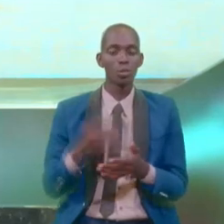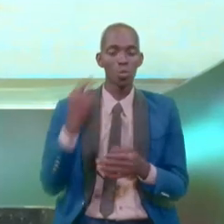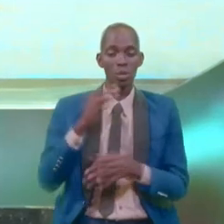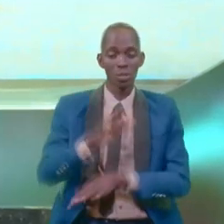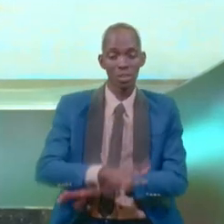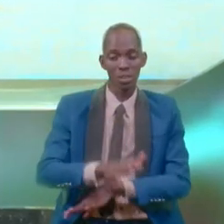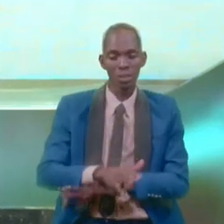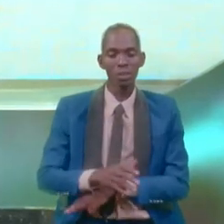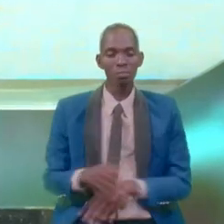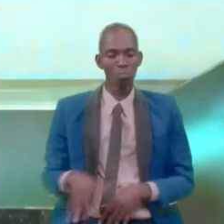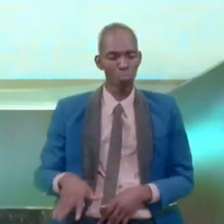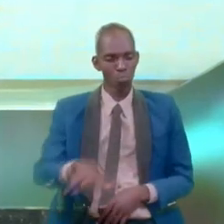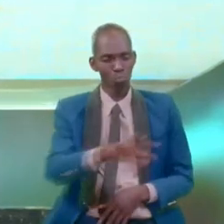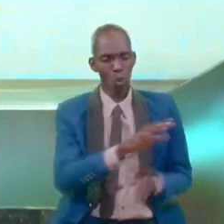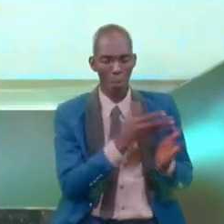16.